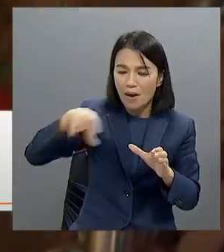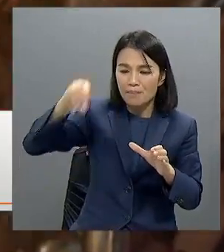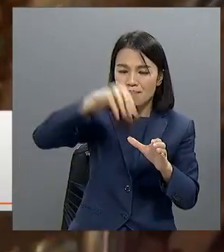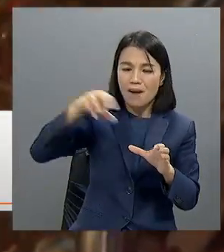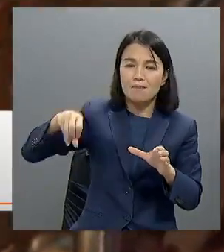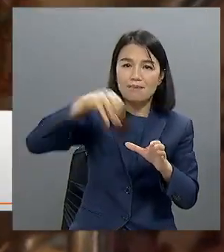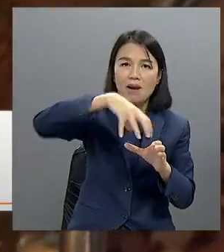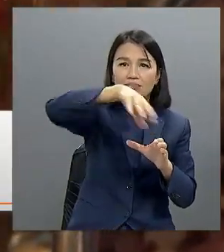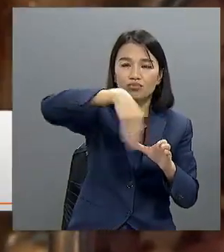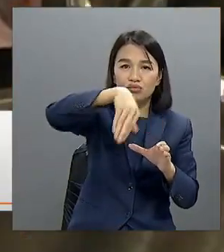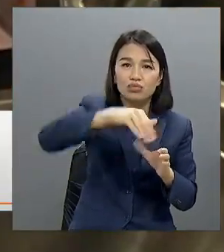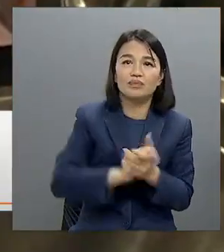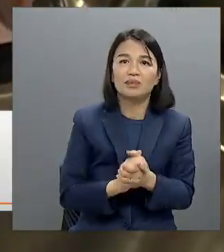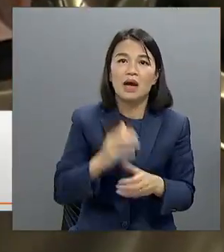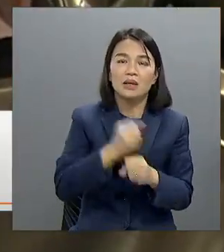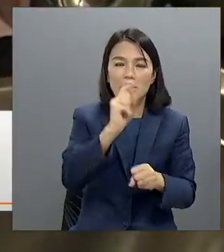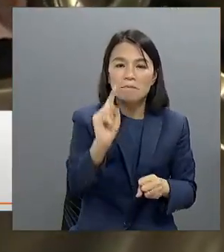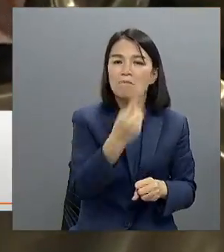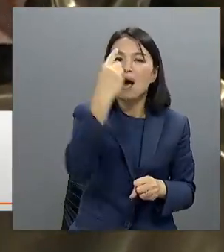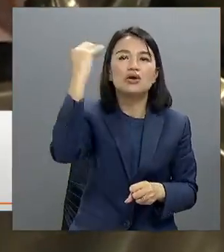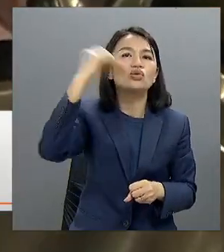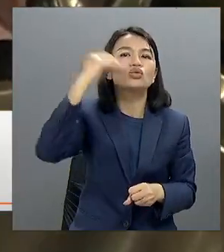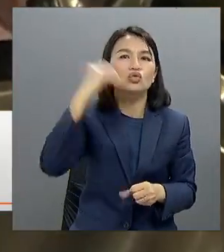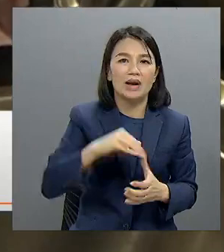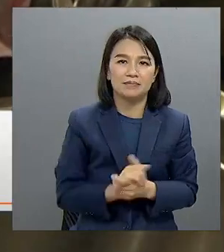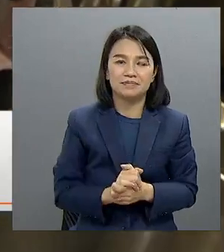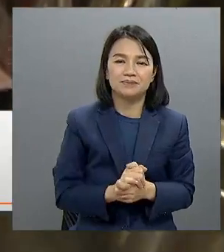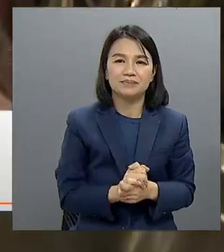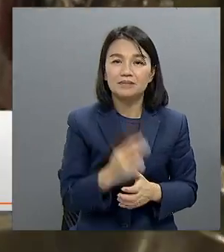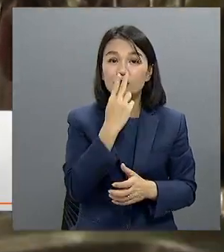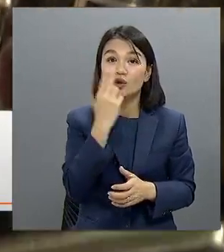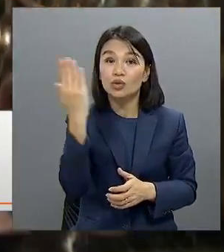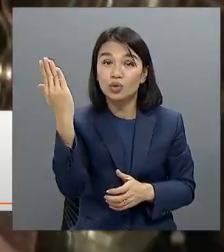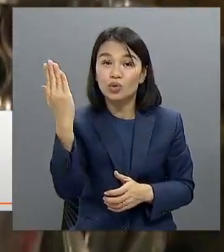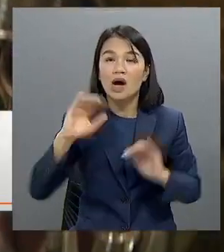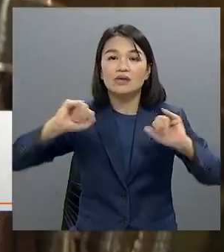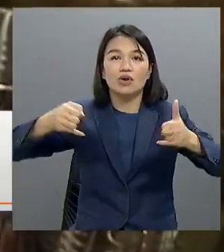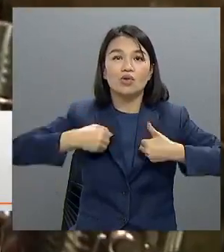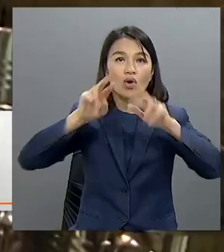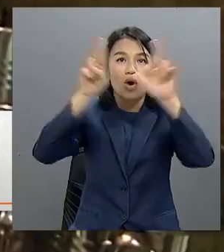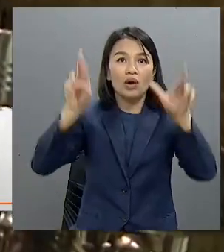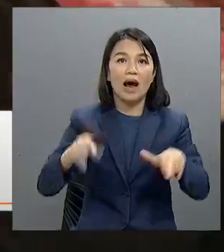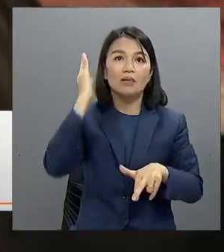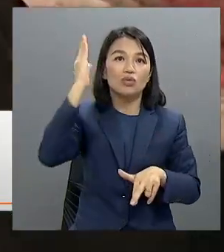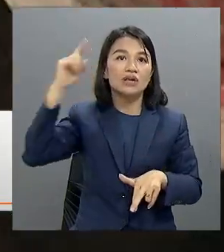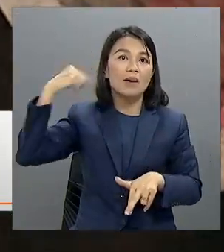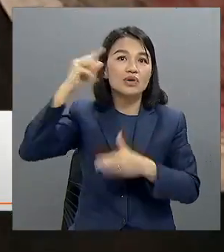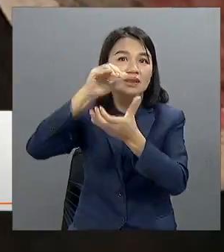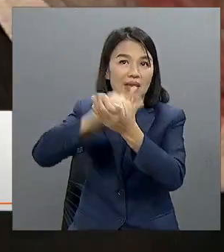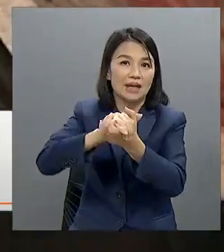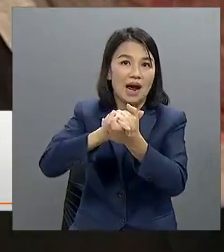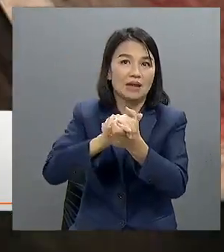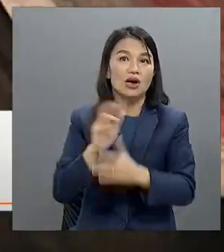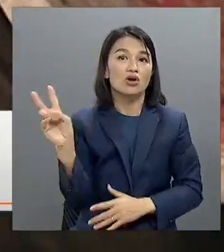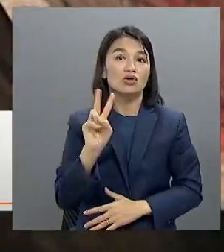างก็จะใช้ของสดใหม่วันต่อวันไปฟังเสียงของคุณอัครวัฒน์หน่อยนะครับเป็นสองสามีภรรยาที่มา